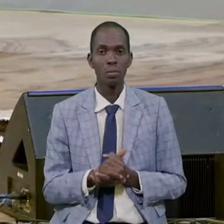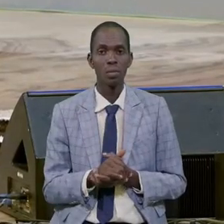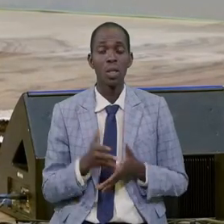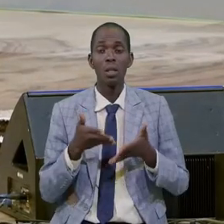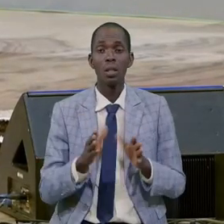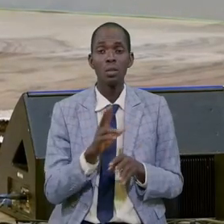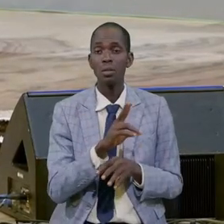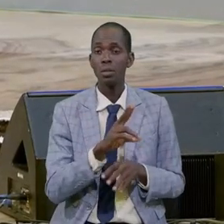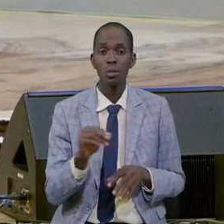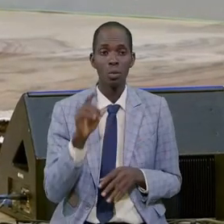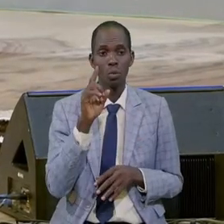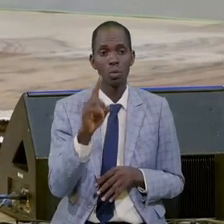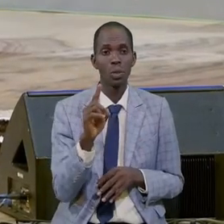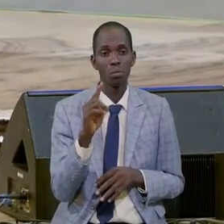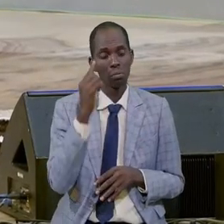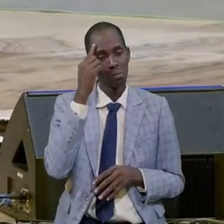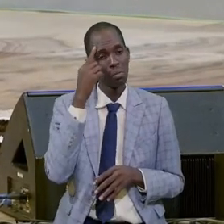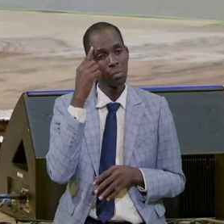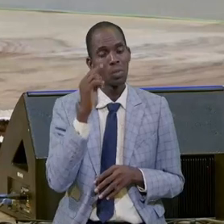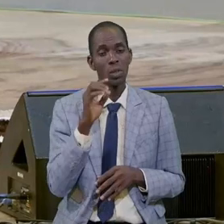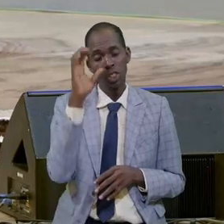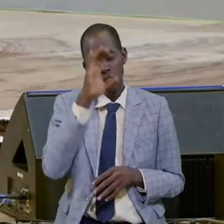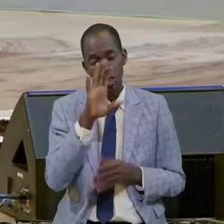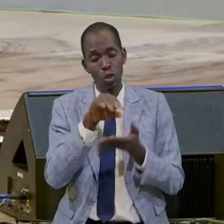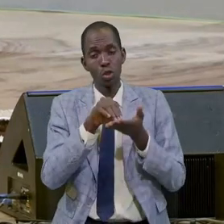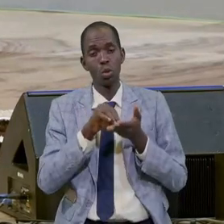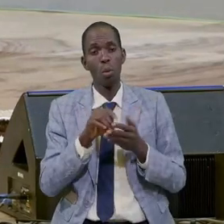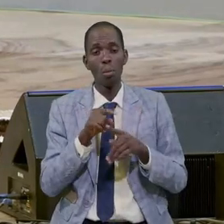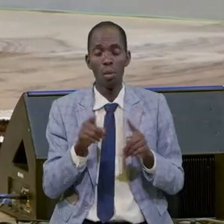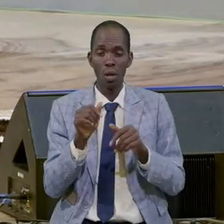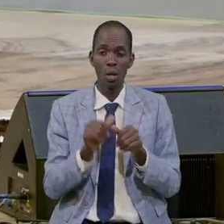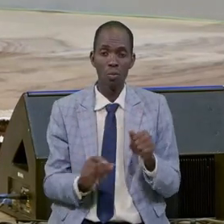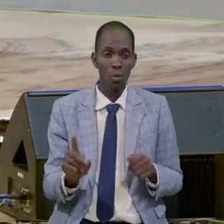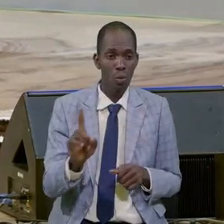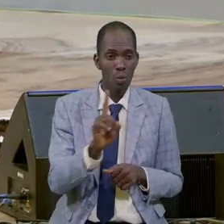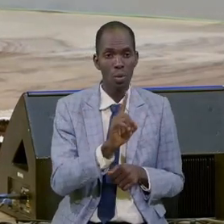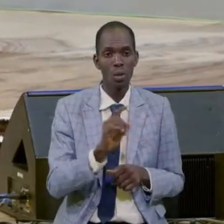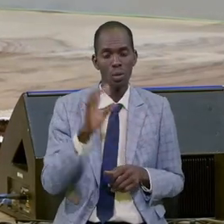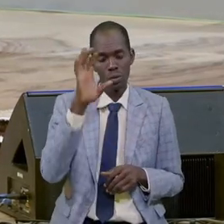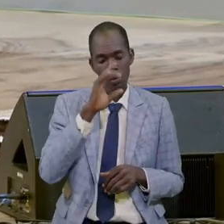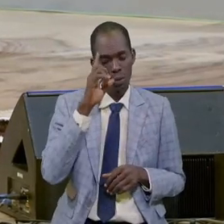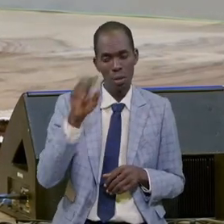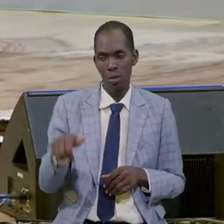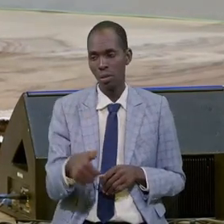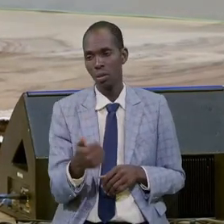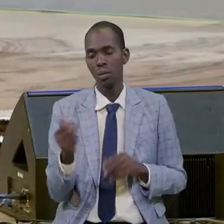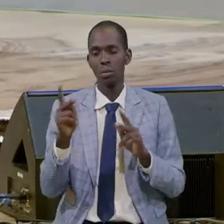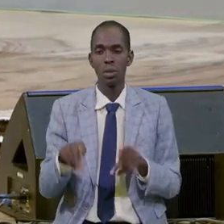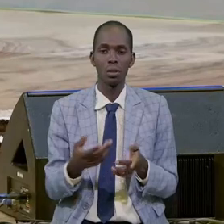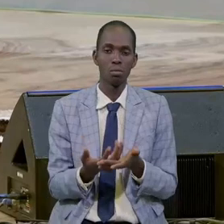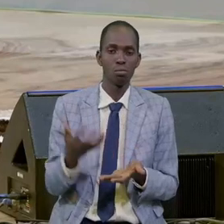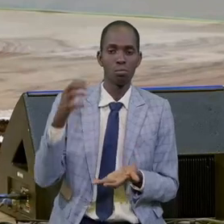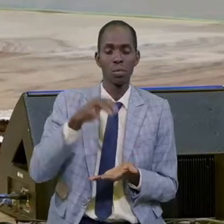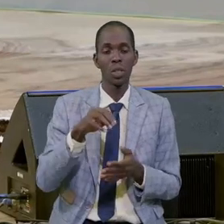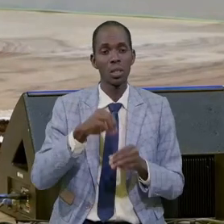Que personne ne cherche son propre intérêt, mais que chacun cherche celui d'autrui.